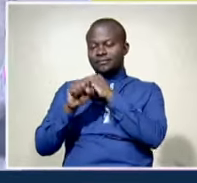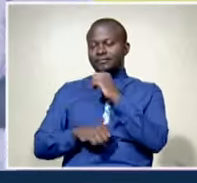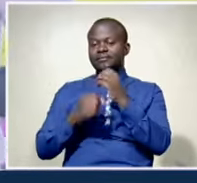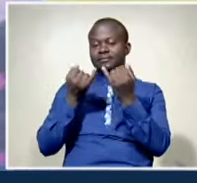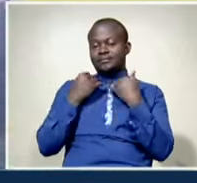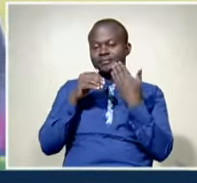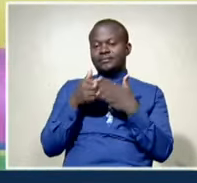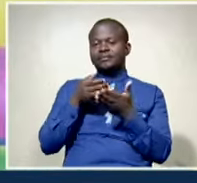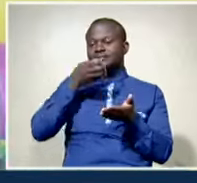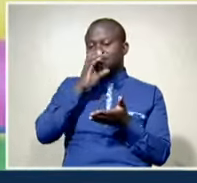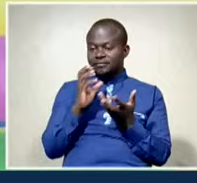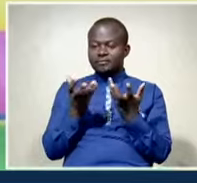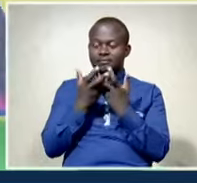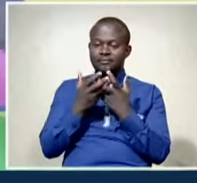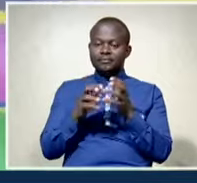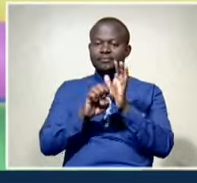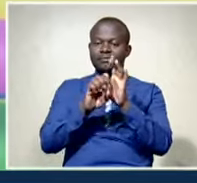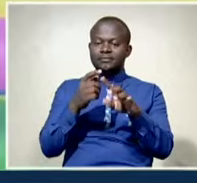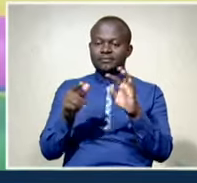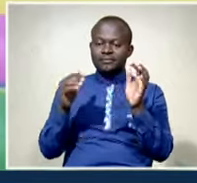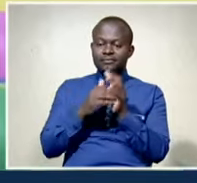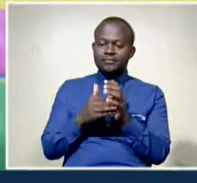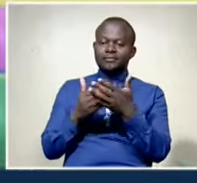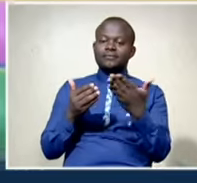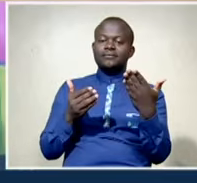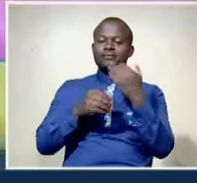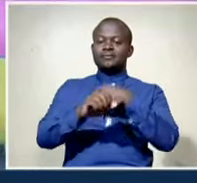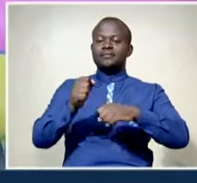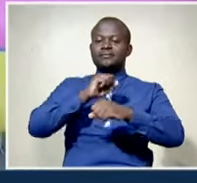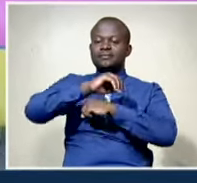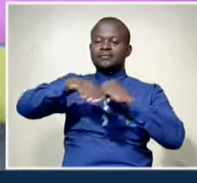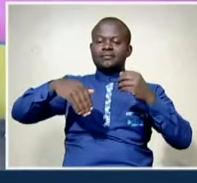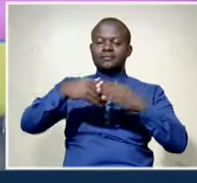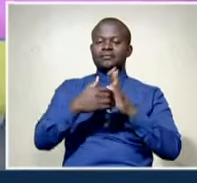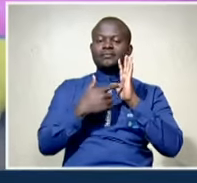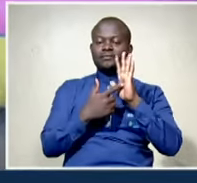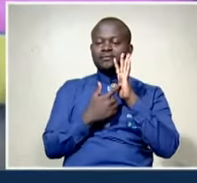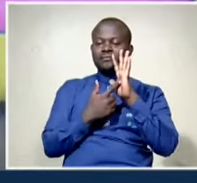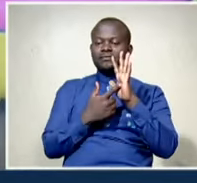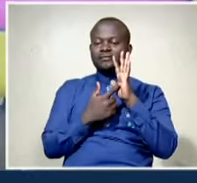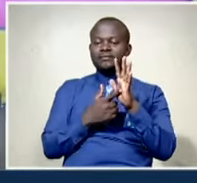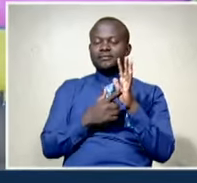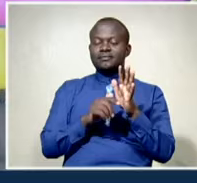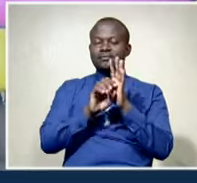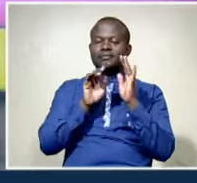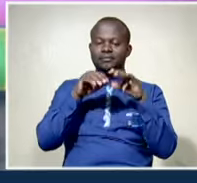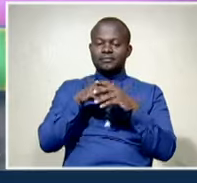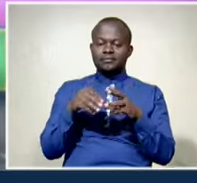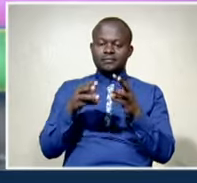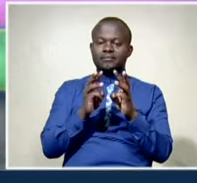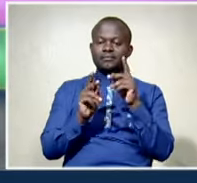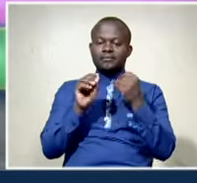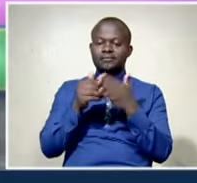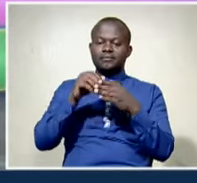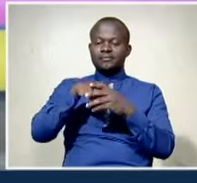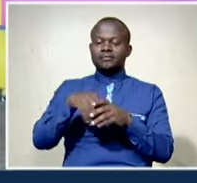gahunda yo kunywa resi iri guhuzwa n'iyi expo ariko ubundi ibikorwa byose nagiye nyuraho akenshi biragaragaza ko ari expo yitabiriwe ku buryo ndetse n'abari